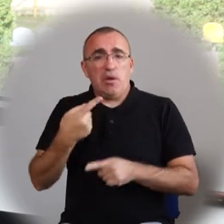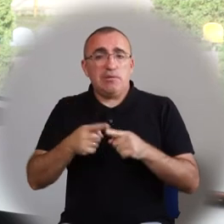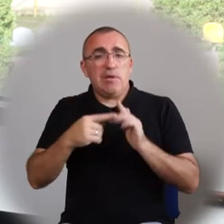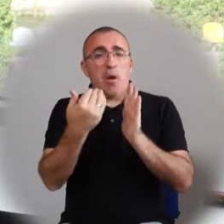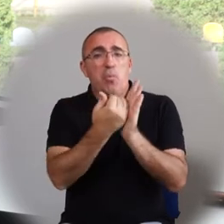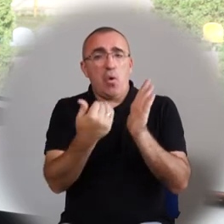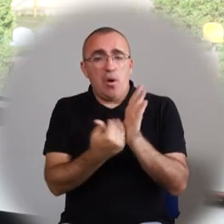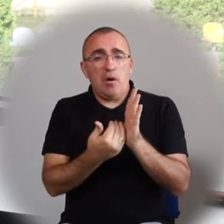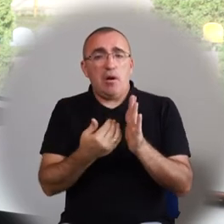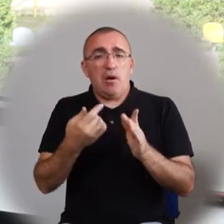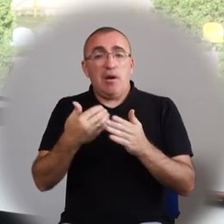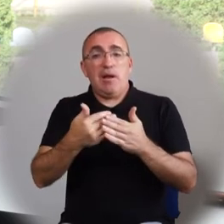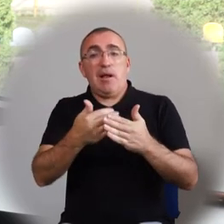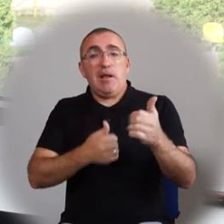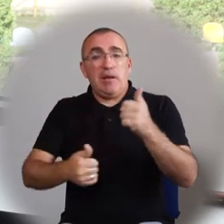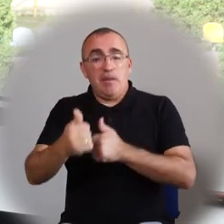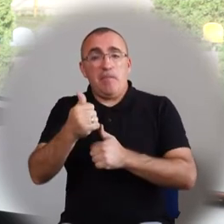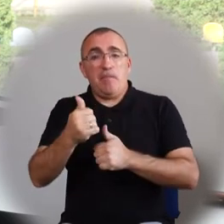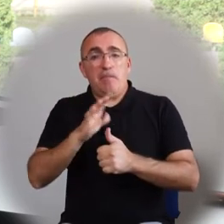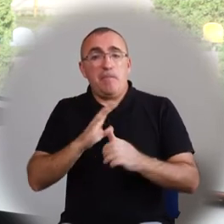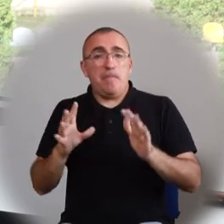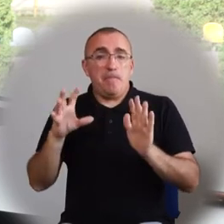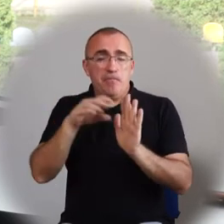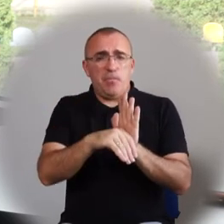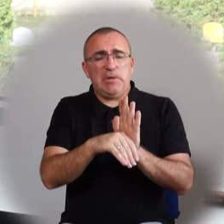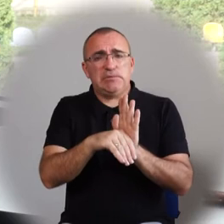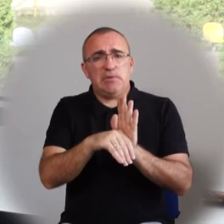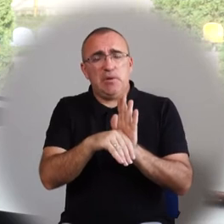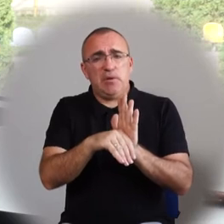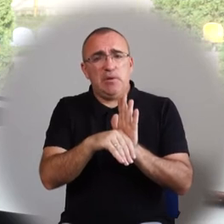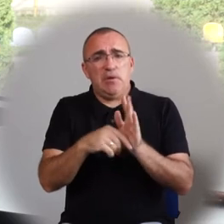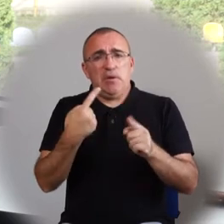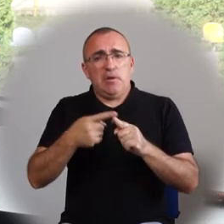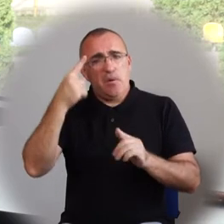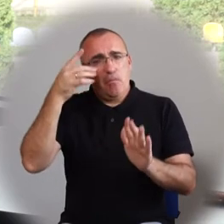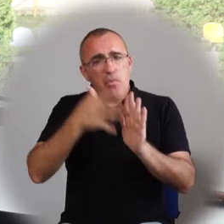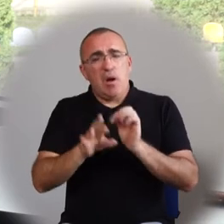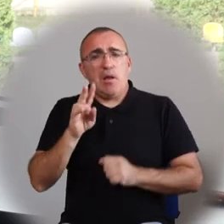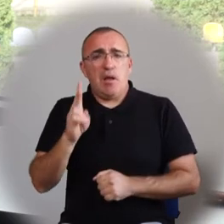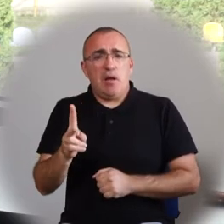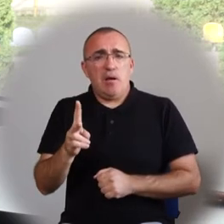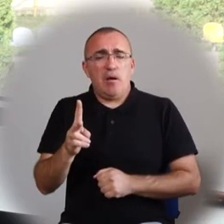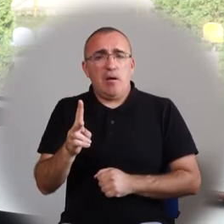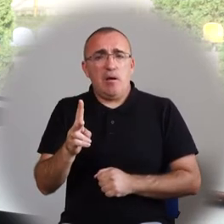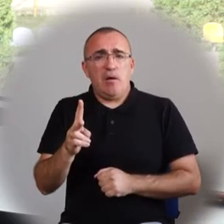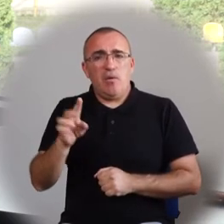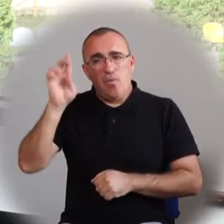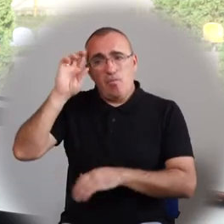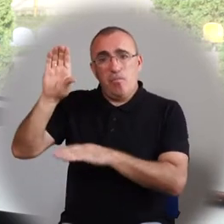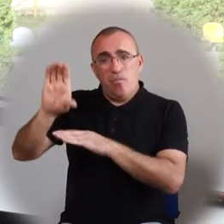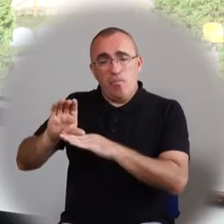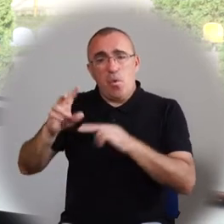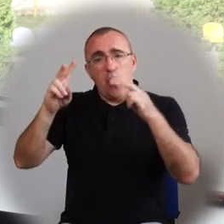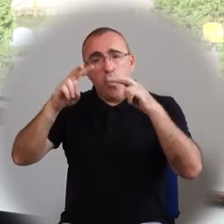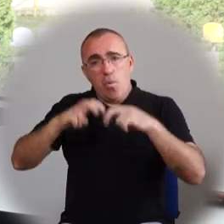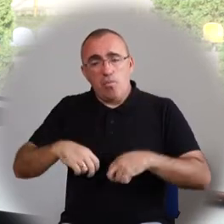учасників АТО, а ця програма насамперед повинна була містити і містила такі поняття, як за